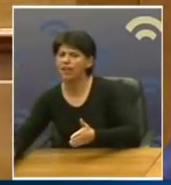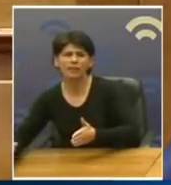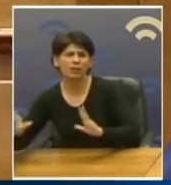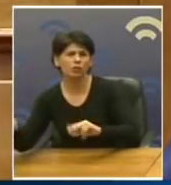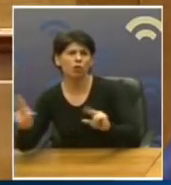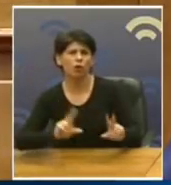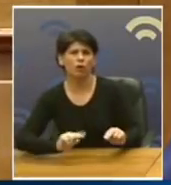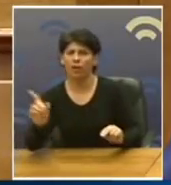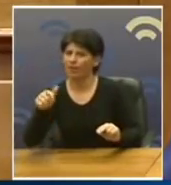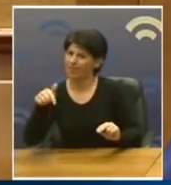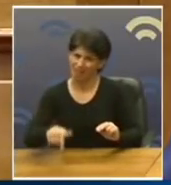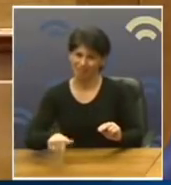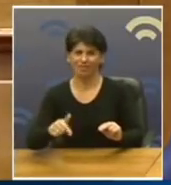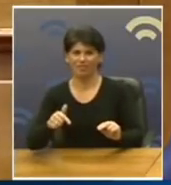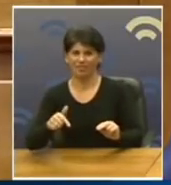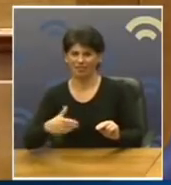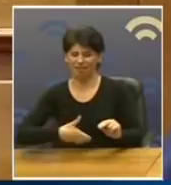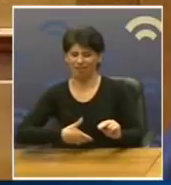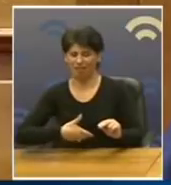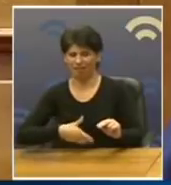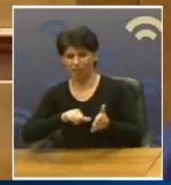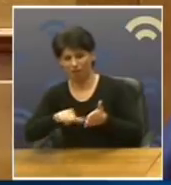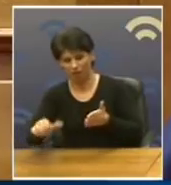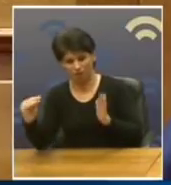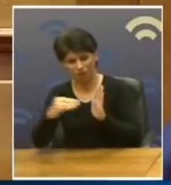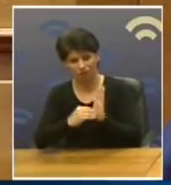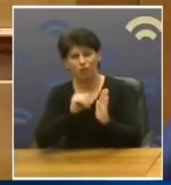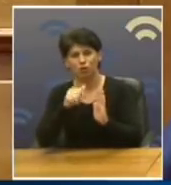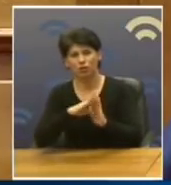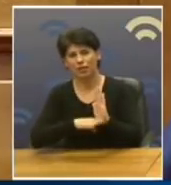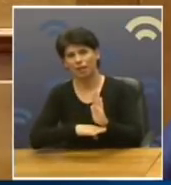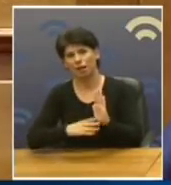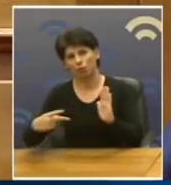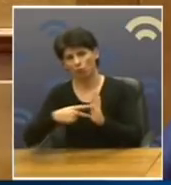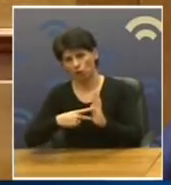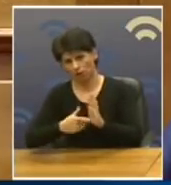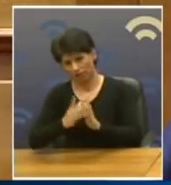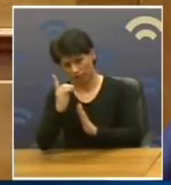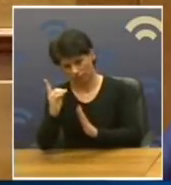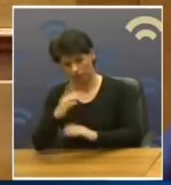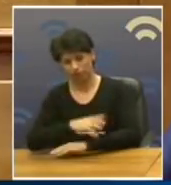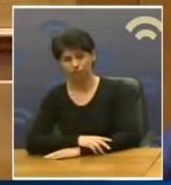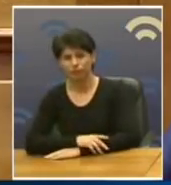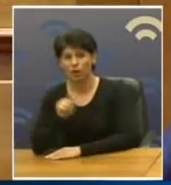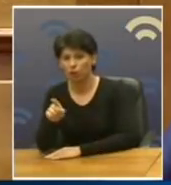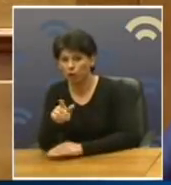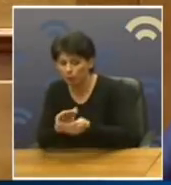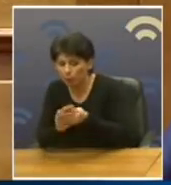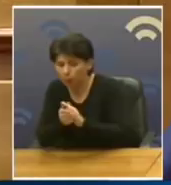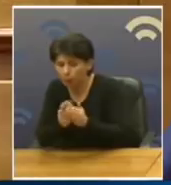και όχι αυτής της παροδίας παραγραφής που βάλατε στο Σύνταγμα το 2001. Και τότε στα μουλοχτά, λοιπόν,